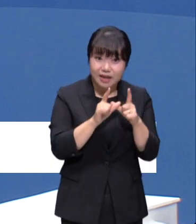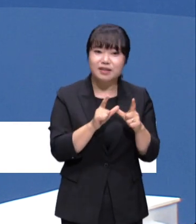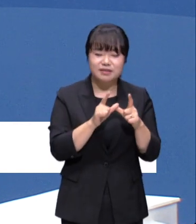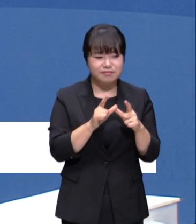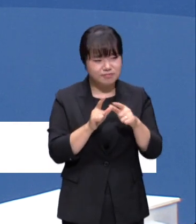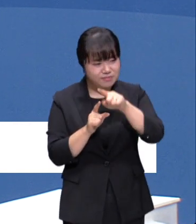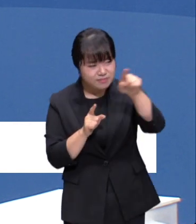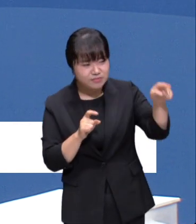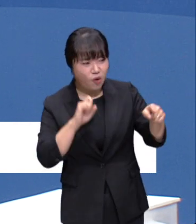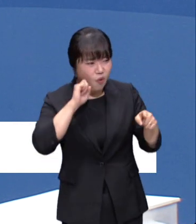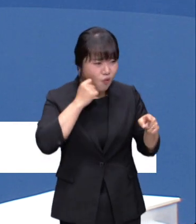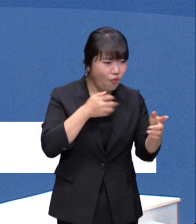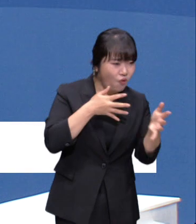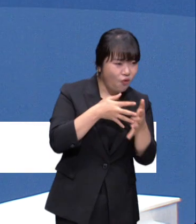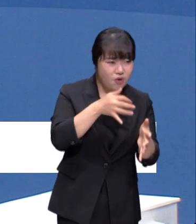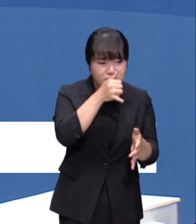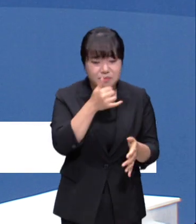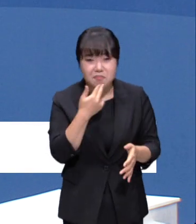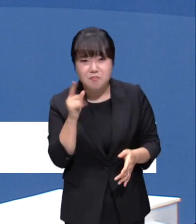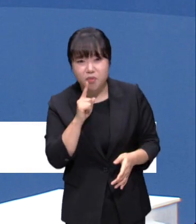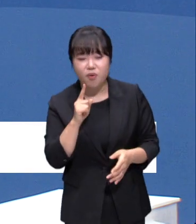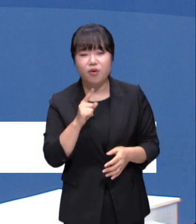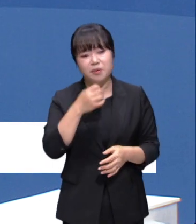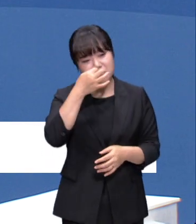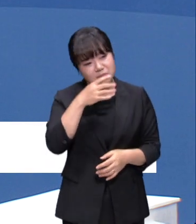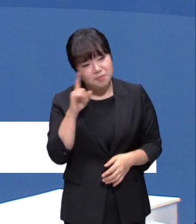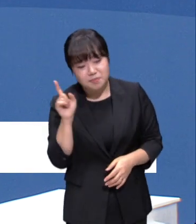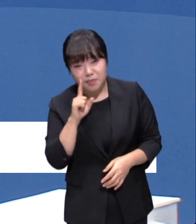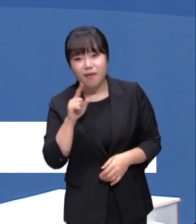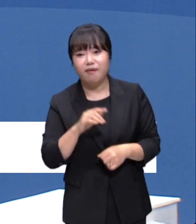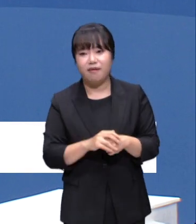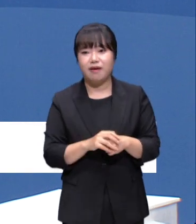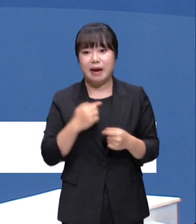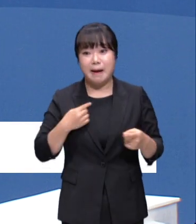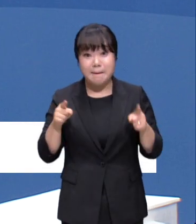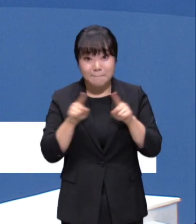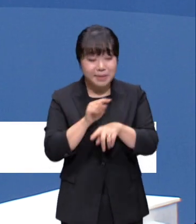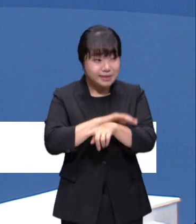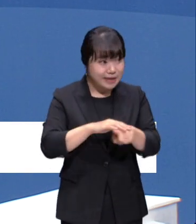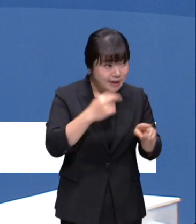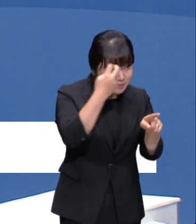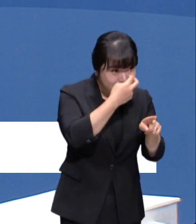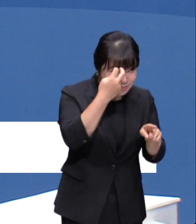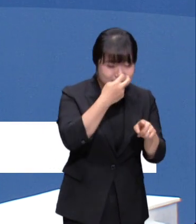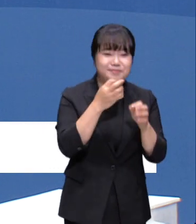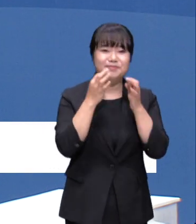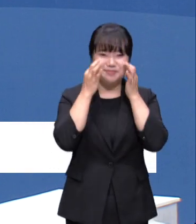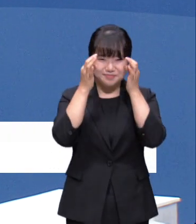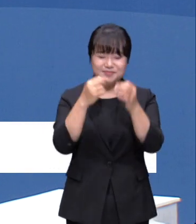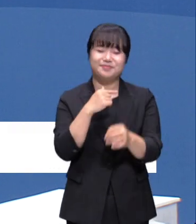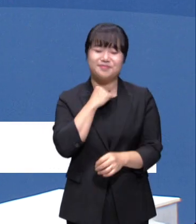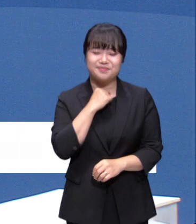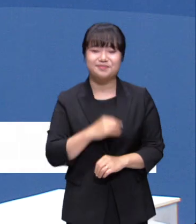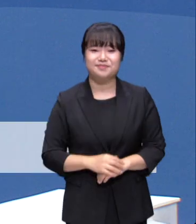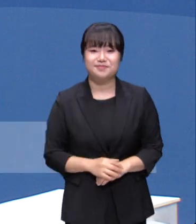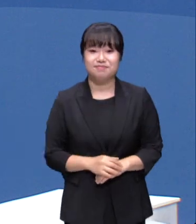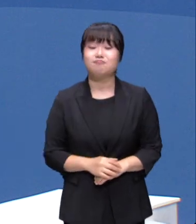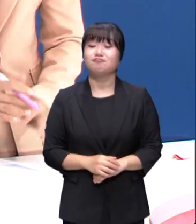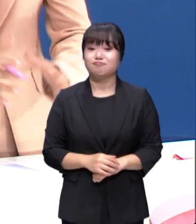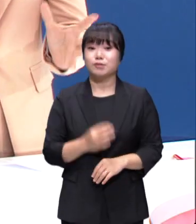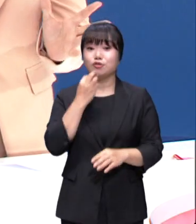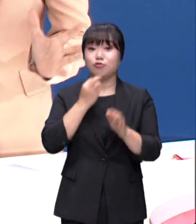있는지 그리고 생활 여건이 힘든 부분이 있는지 우리 직원들하고 잘 살펴보도록 그렇게 하겠습니다. 네, 서울